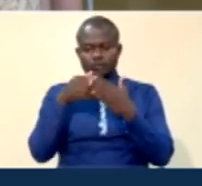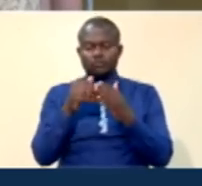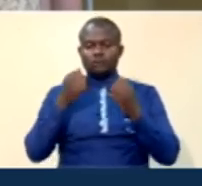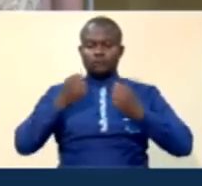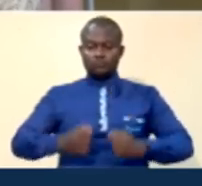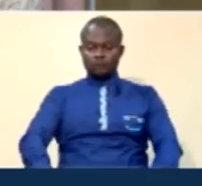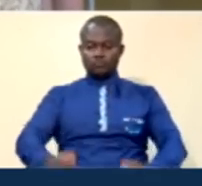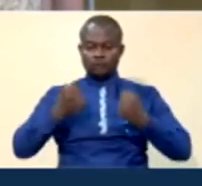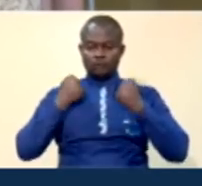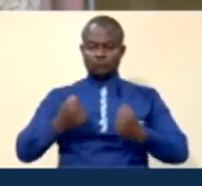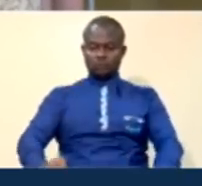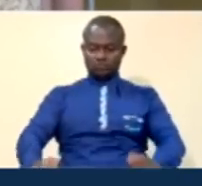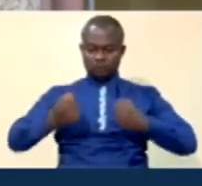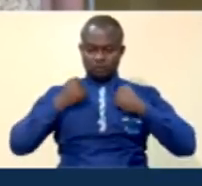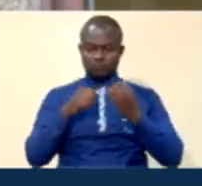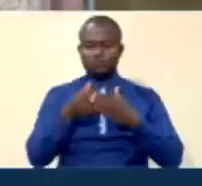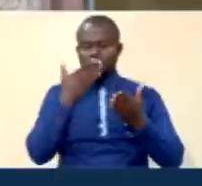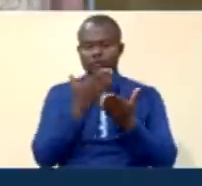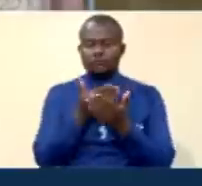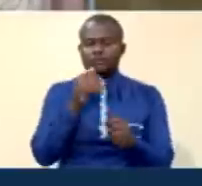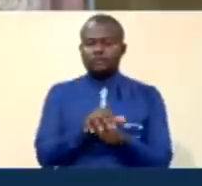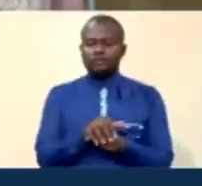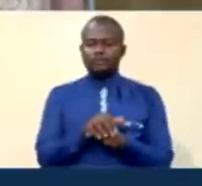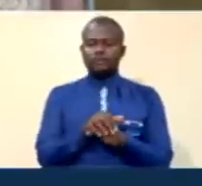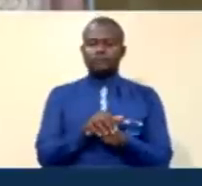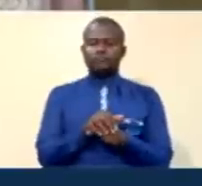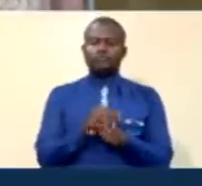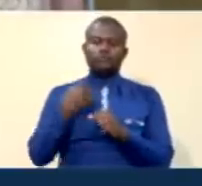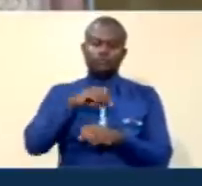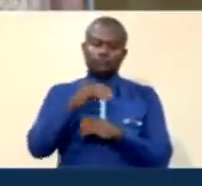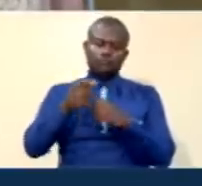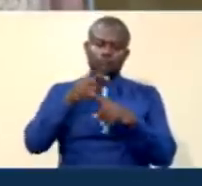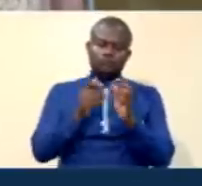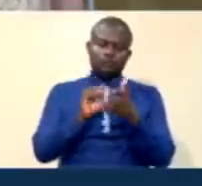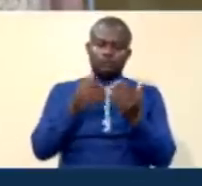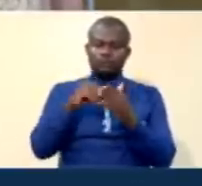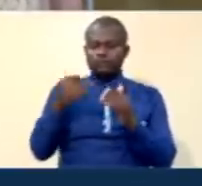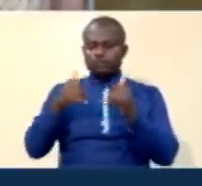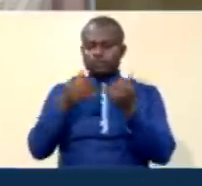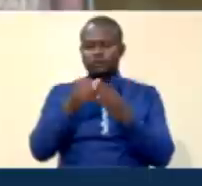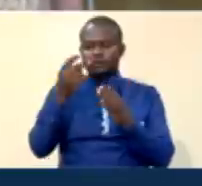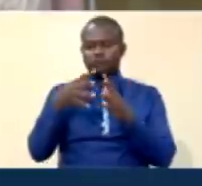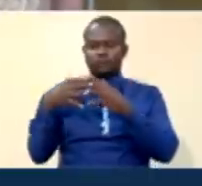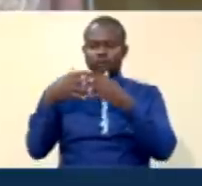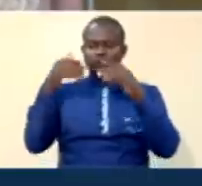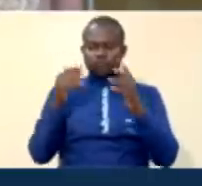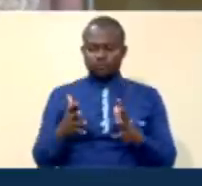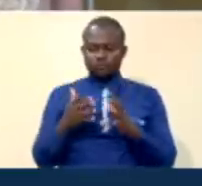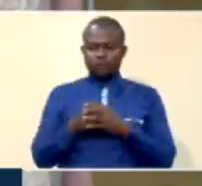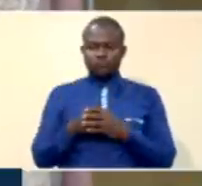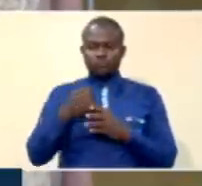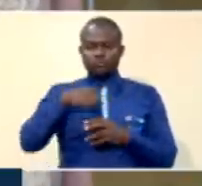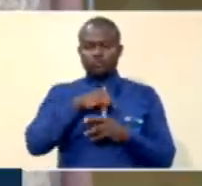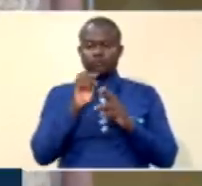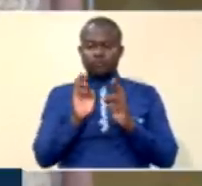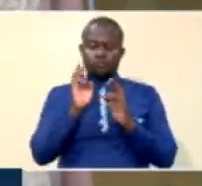gym, ubundi imyitozo turi hamwe byabaye byiza. Twiyongeraho kandi abandi bakinnyi babiri b'Abanyamerika. Twizeye